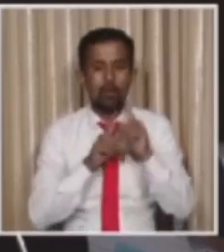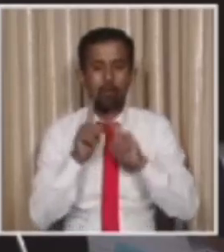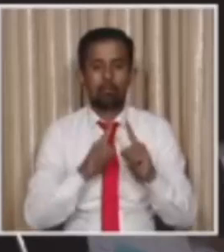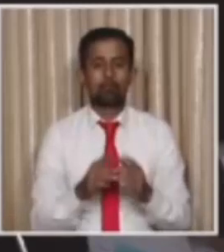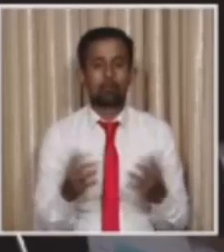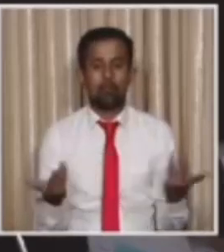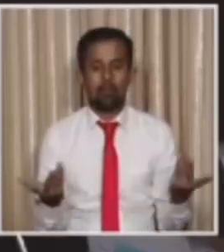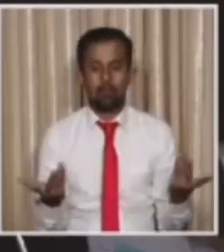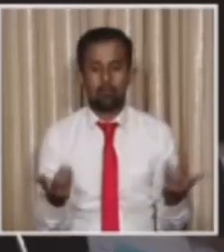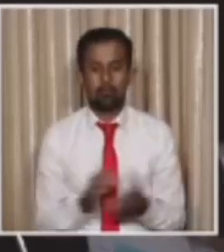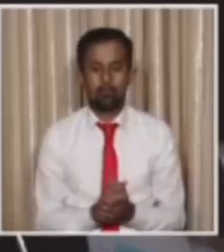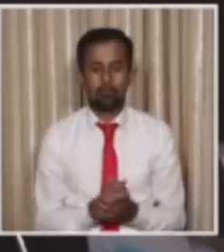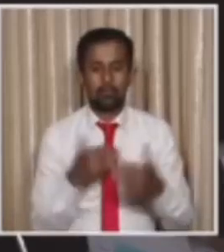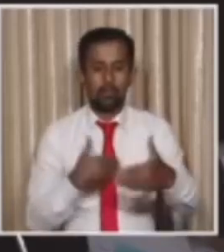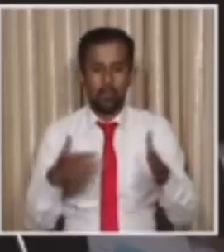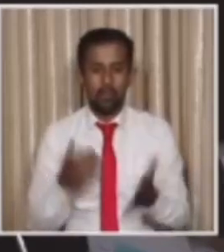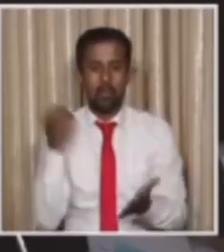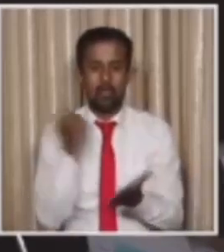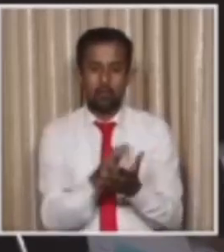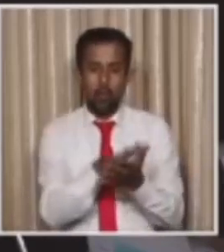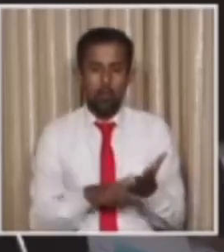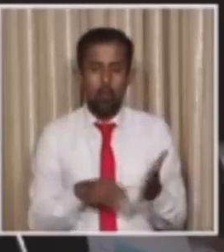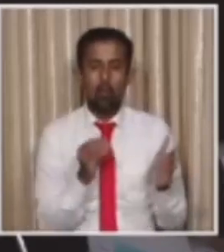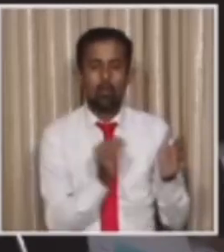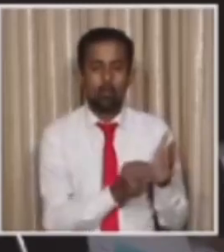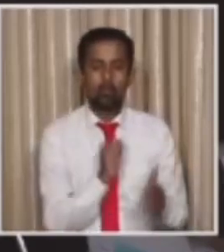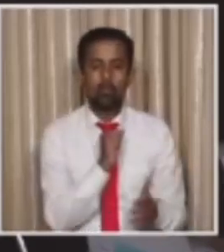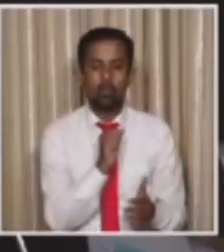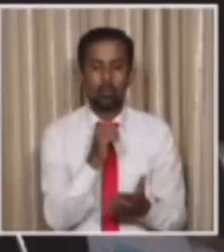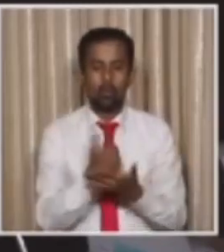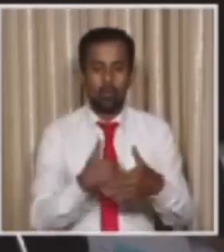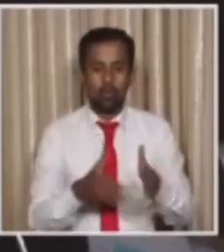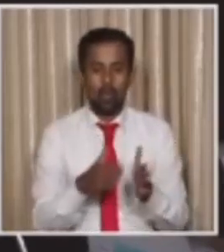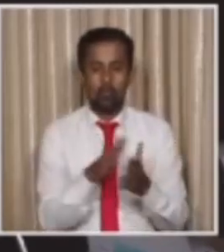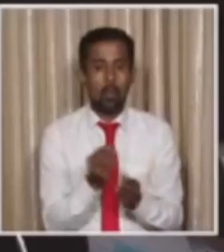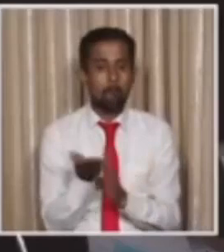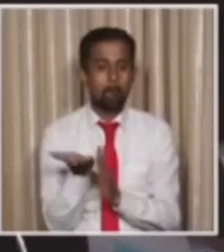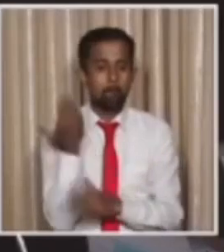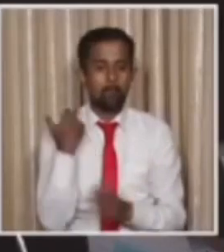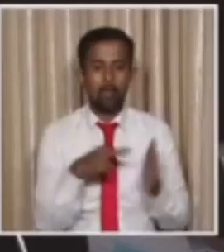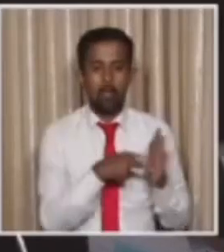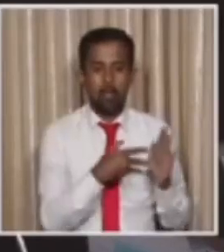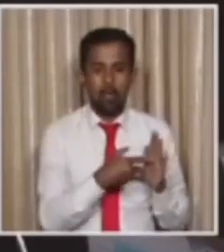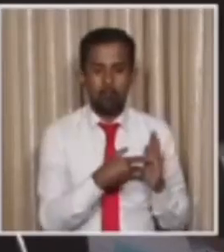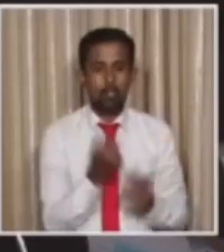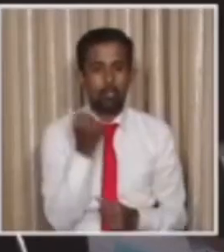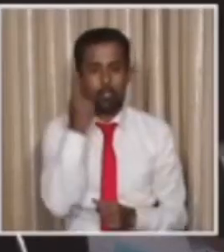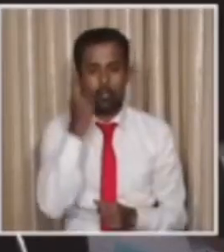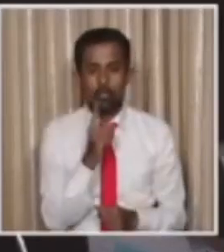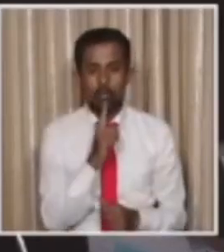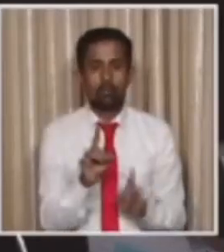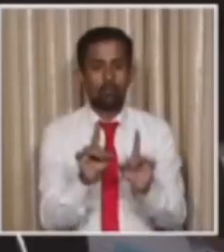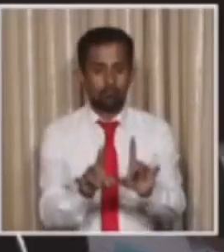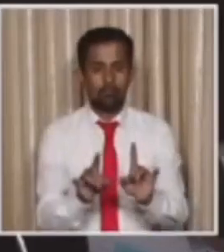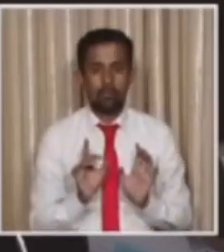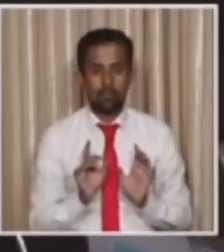තොරව. මොකද මේ කැබිනට් පත්‍රිකාවේ තියෙන්නේ? ඒ කැබිනට් පත්‍රිකාවේ තියෙන්නේ පසුගිය අයවැයේදී යෝජනා කරපු